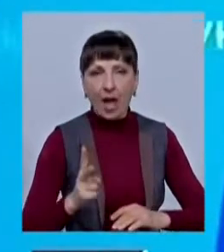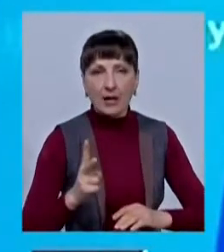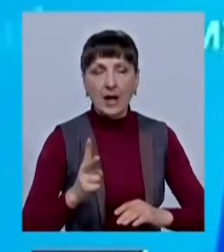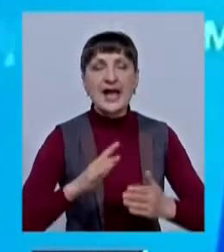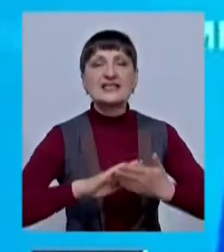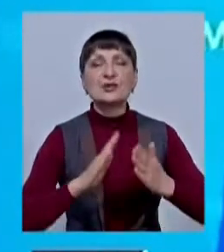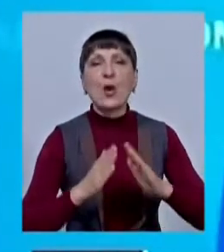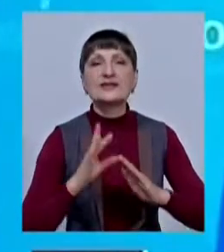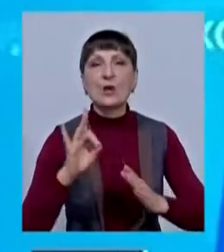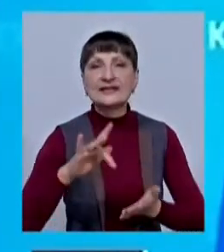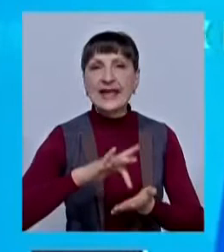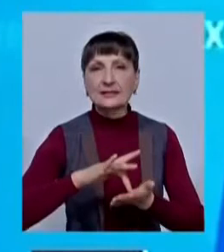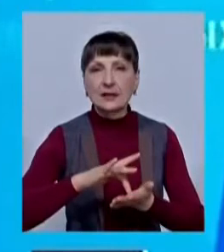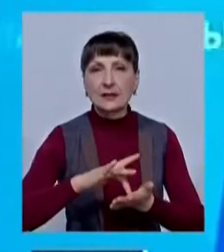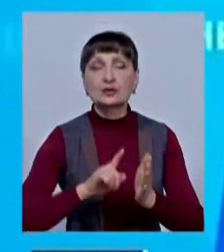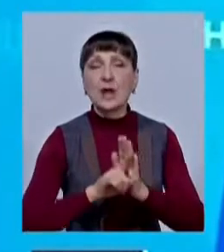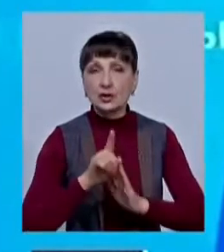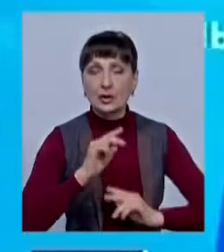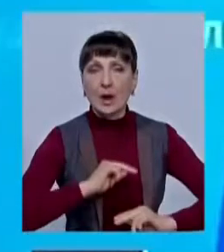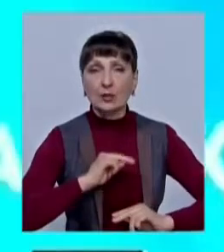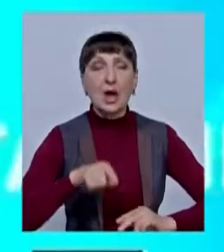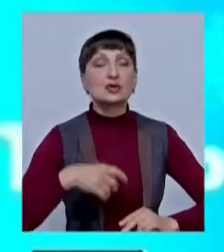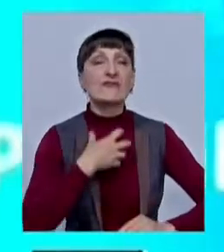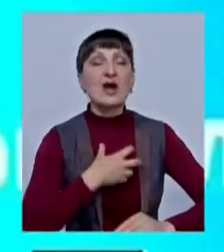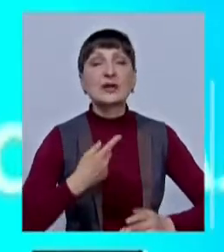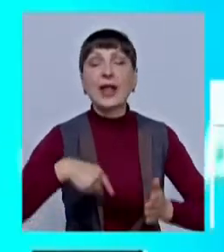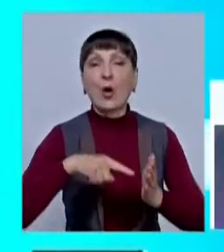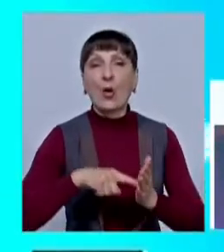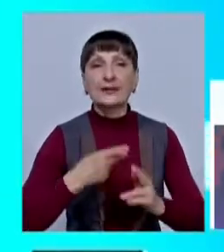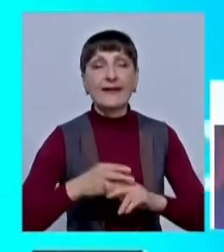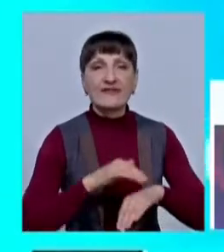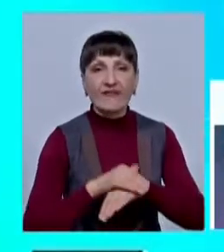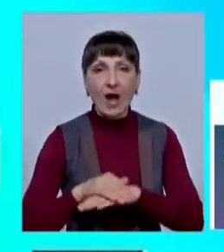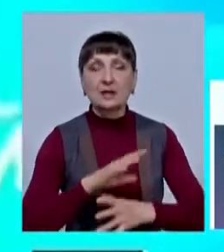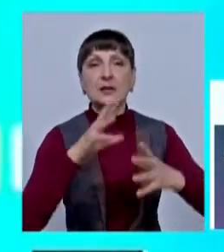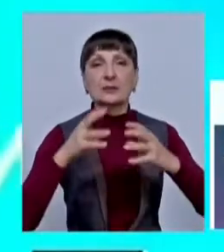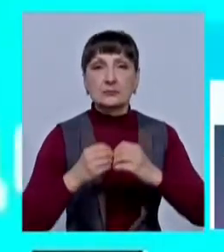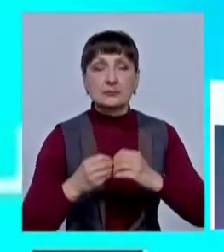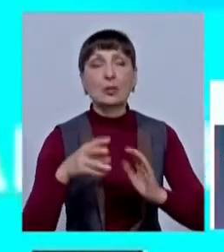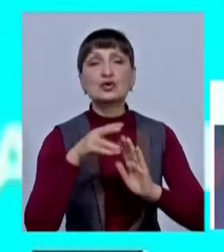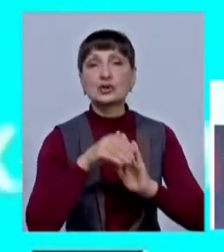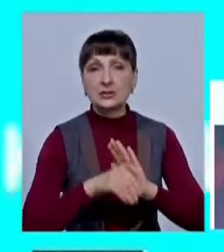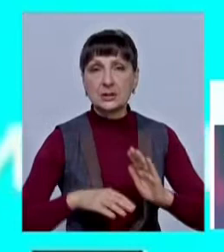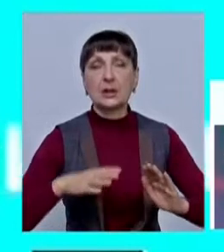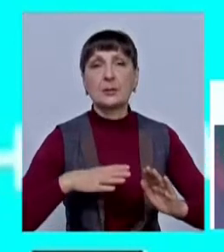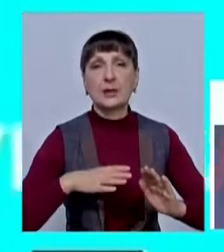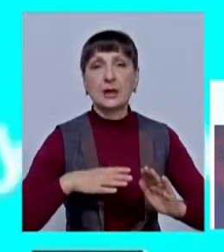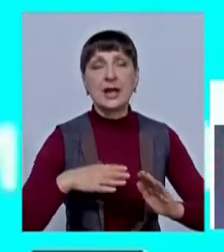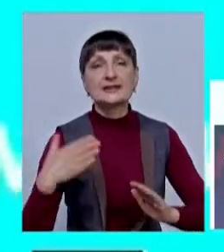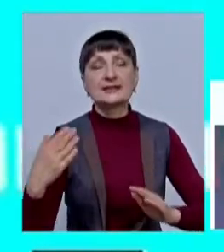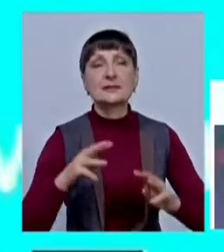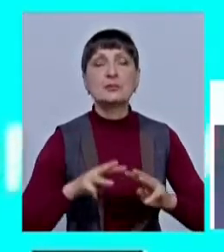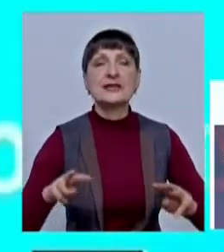ситуационные центры запустили, что очень важно для города. Наверное, все эти факторы были, наверное, учтены со стороны